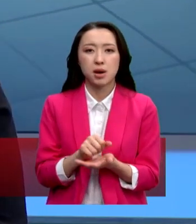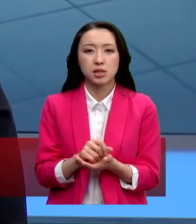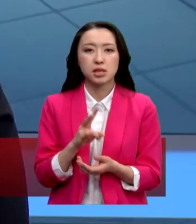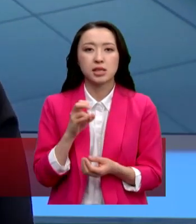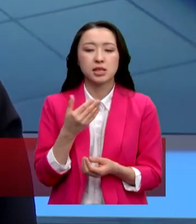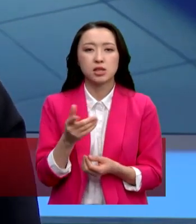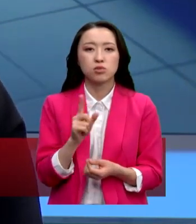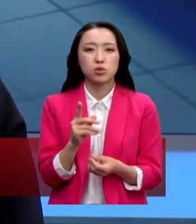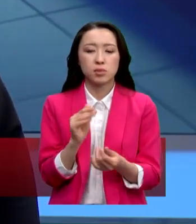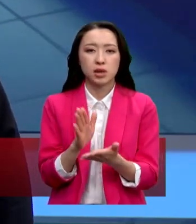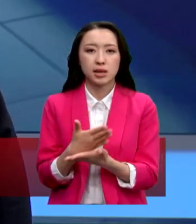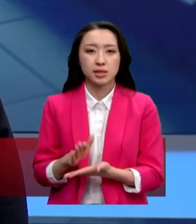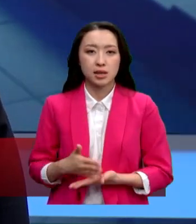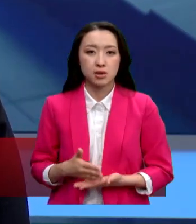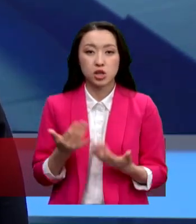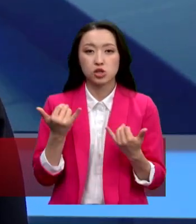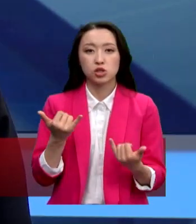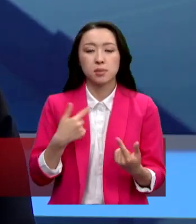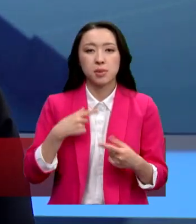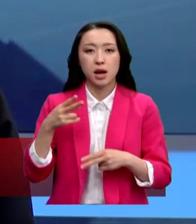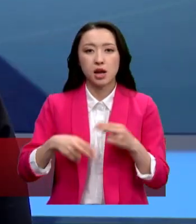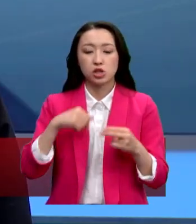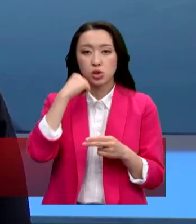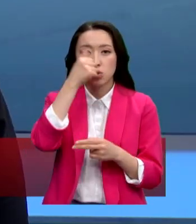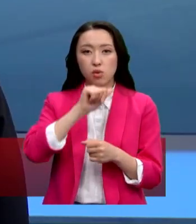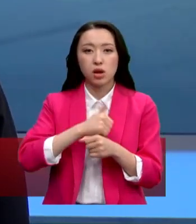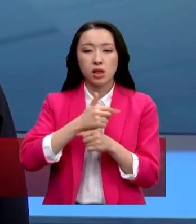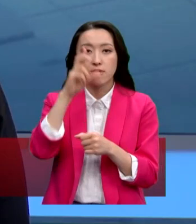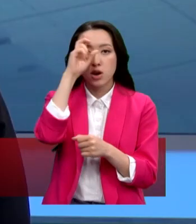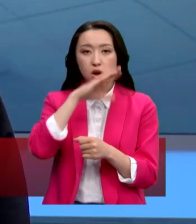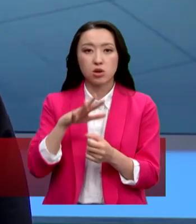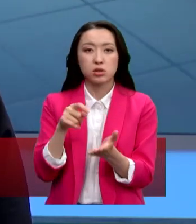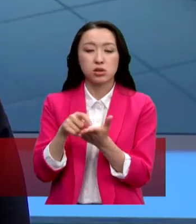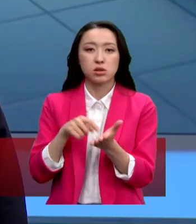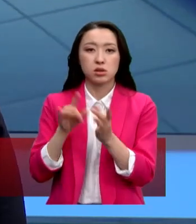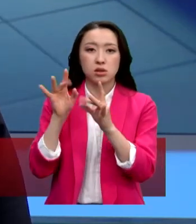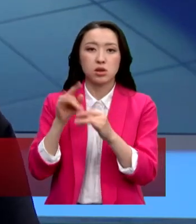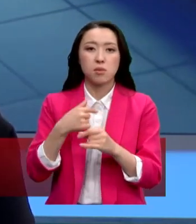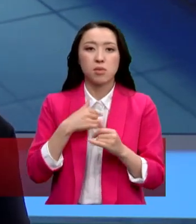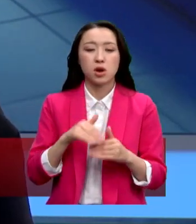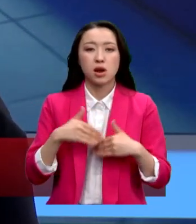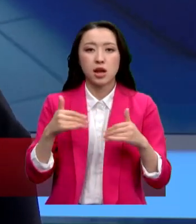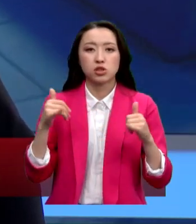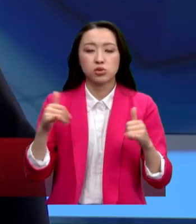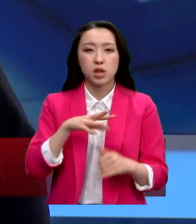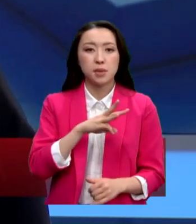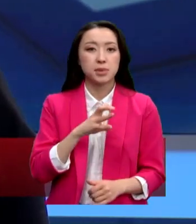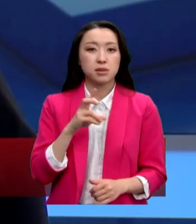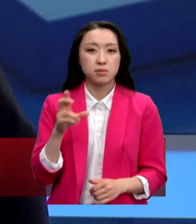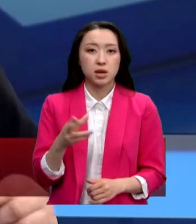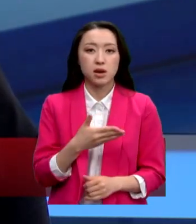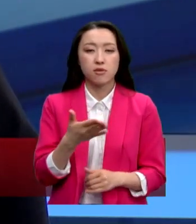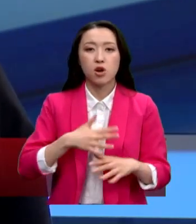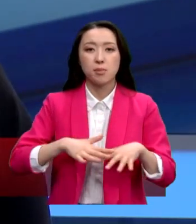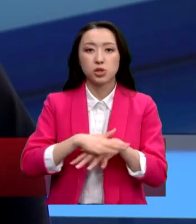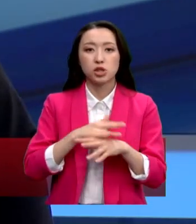как-то раздробиться, да, то есть сейчас что мы в конце года главе государства доложим, как обычно, что у нас растет МСБ. То есть там в объекте общественного питания,